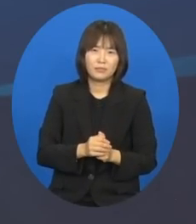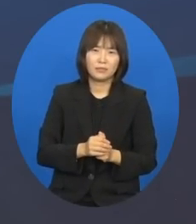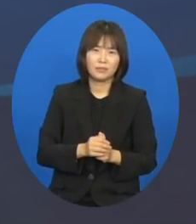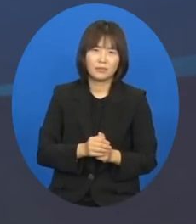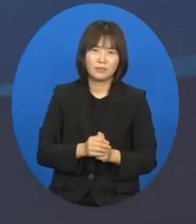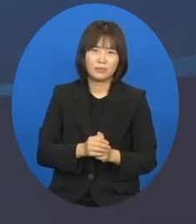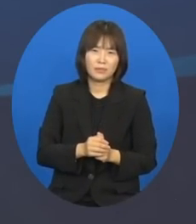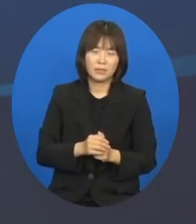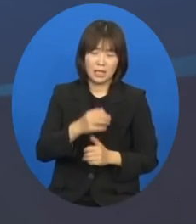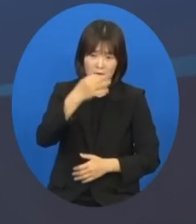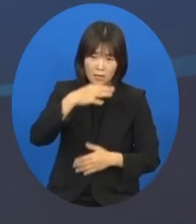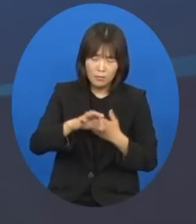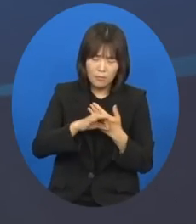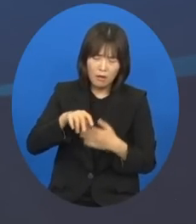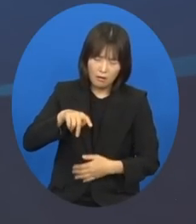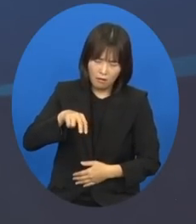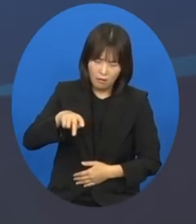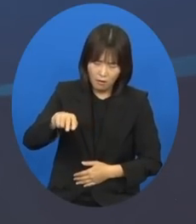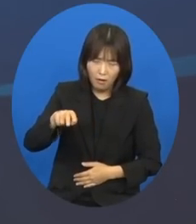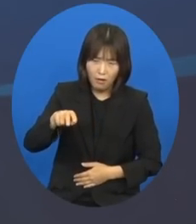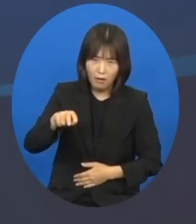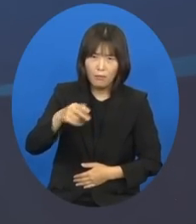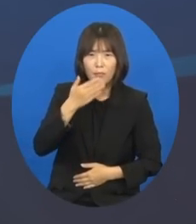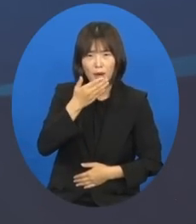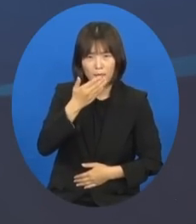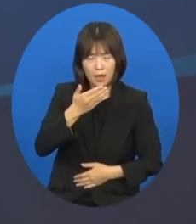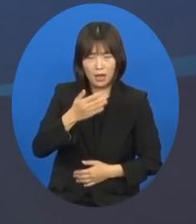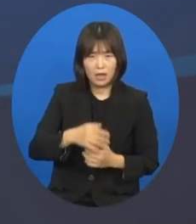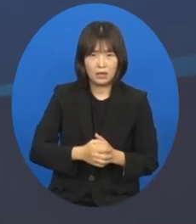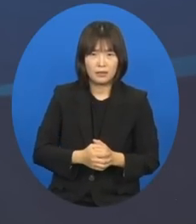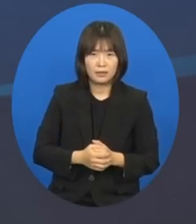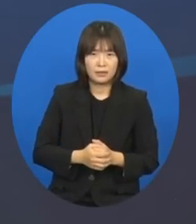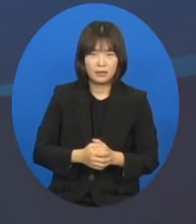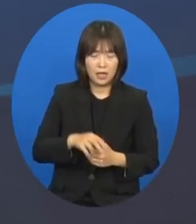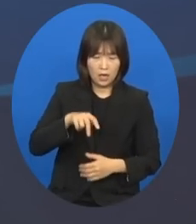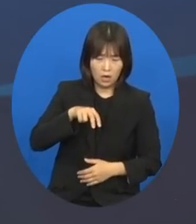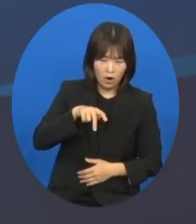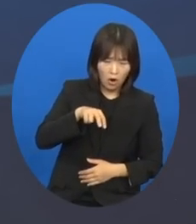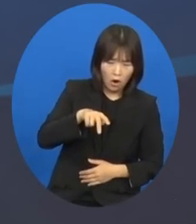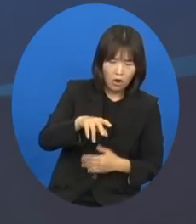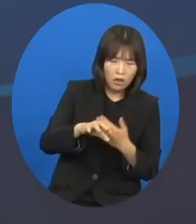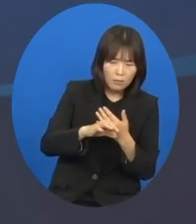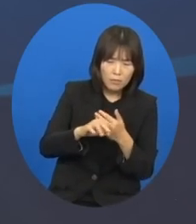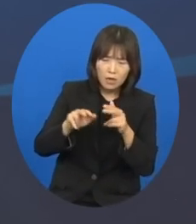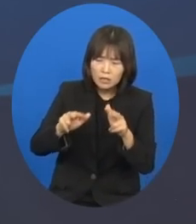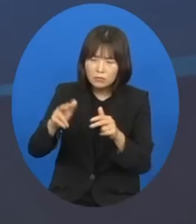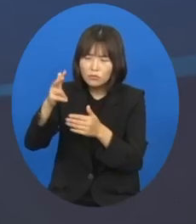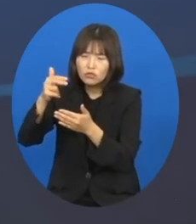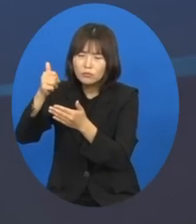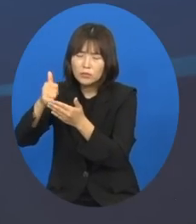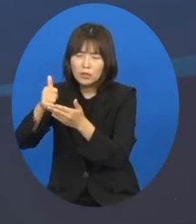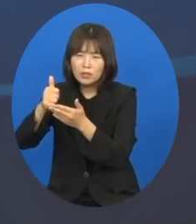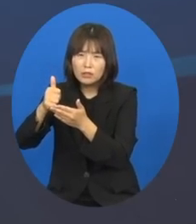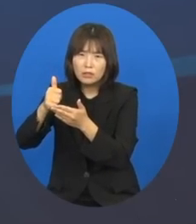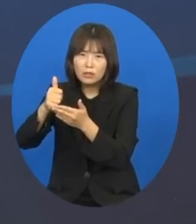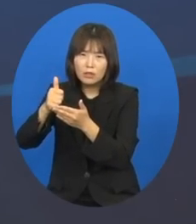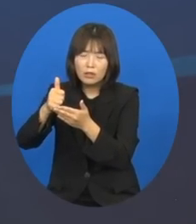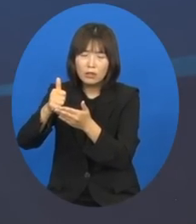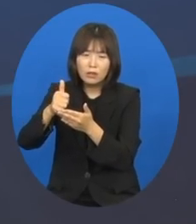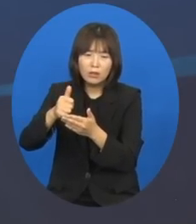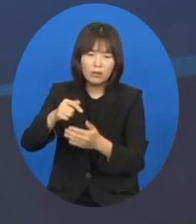거예요 걸어가다 보면은 지금은 주께서 일어나 기마무 개를 긍휼히 여겨 주시리니